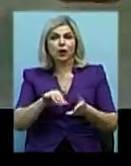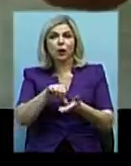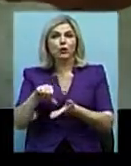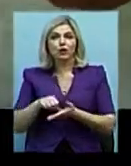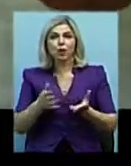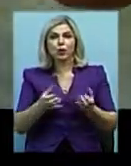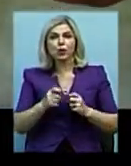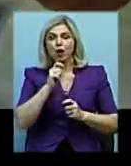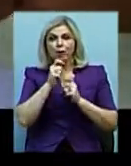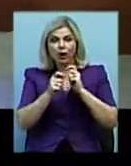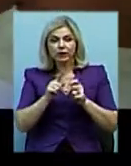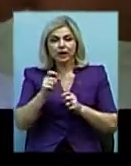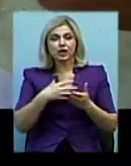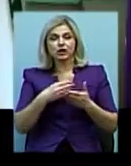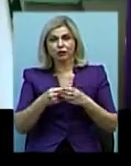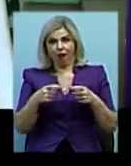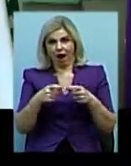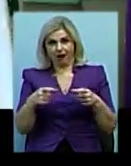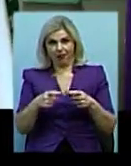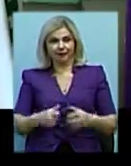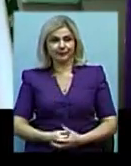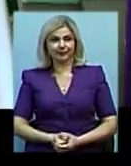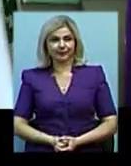отримали подарунки за свої картки-смайлики.